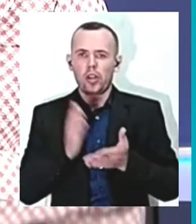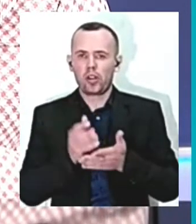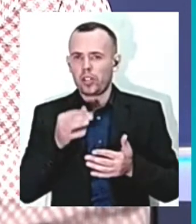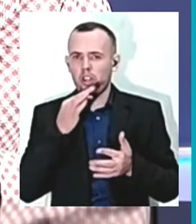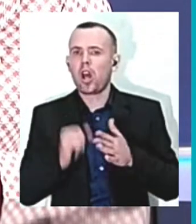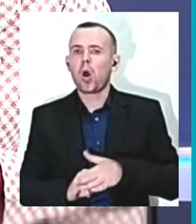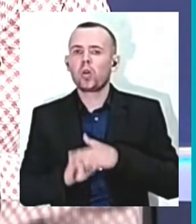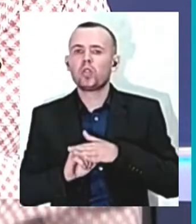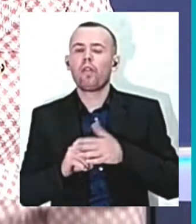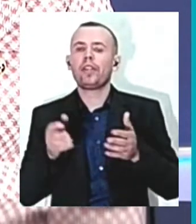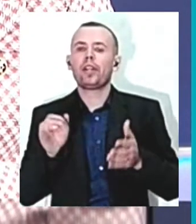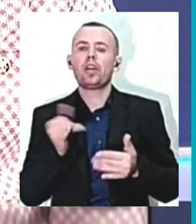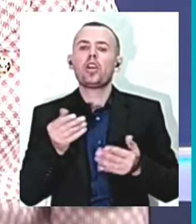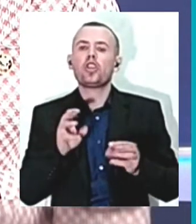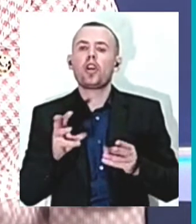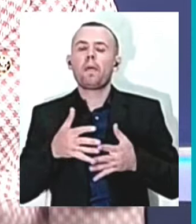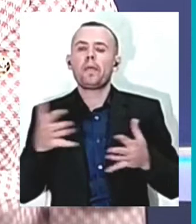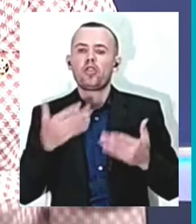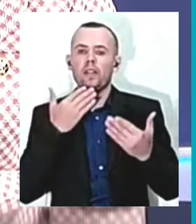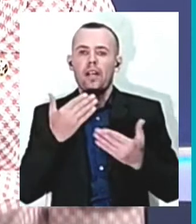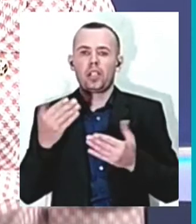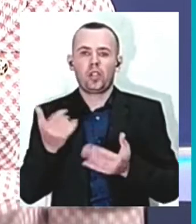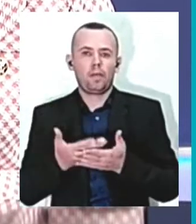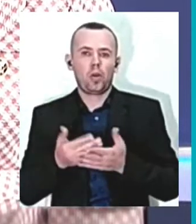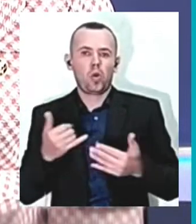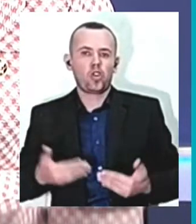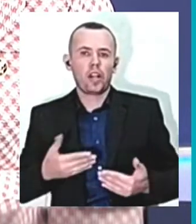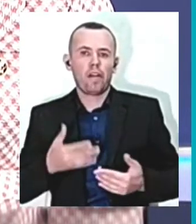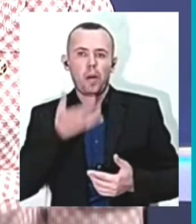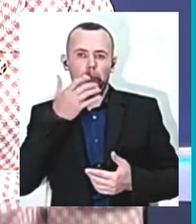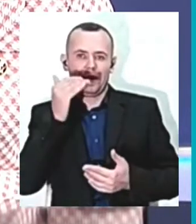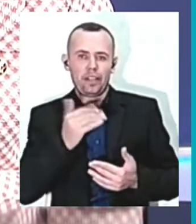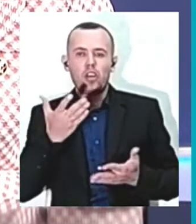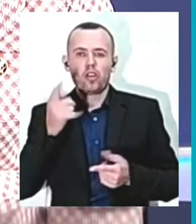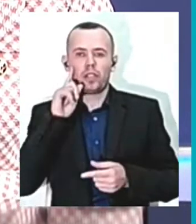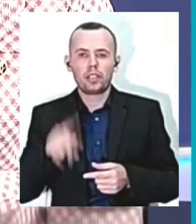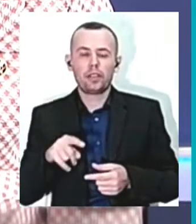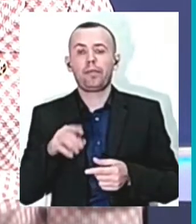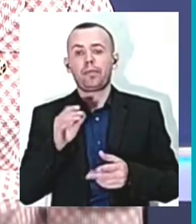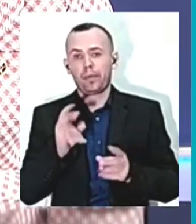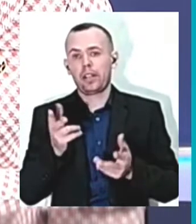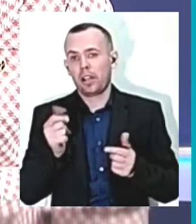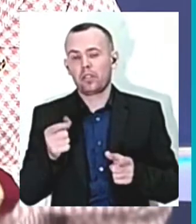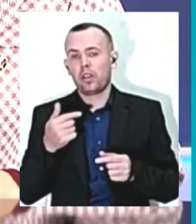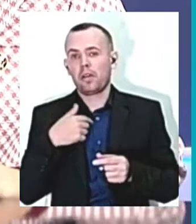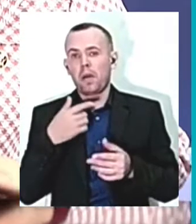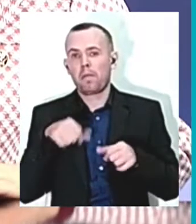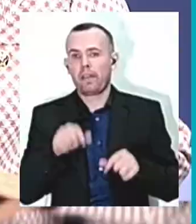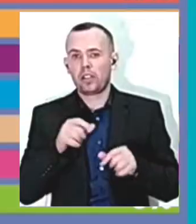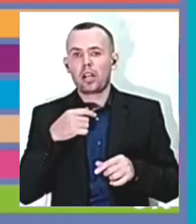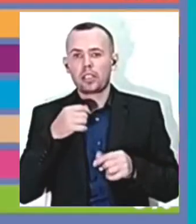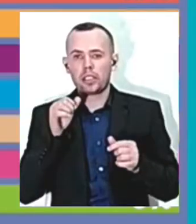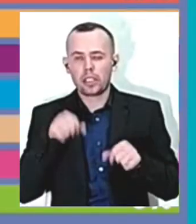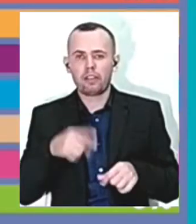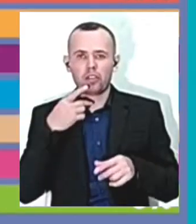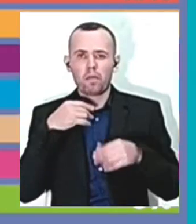чим більше звертаються, наприклад, жителі Півдня, якщо знаєте. Так, власне, ми як правозахисники завжди кажемо, що права не дають, а права беруть.